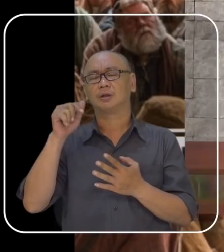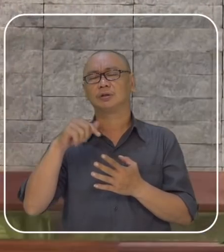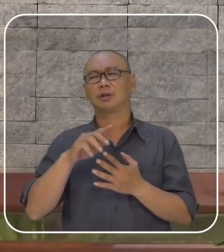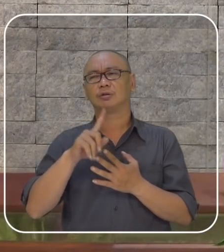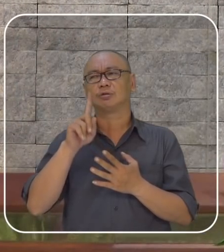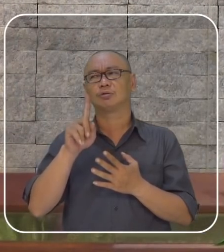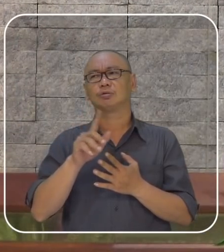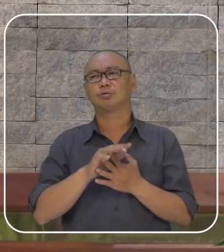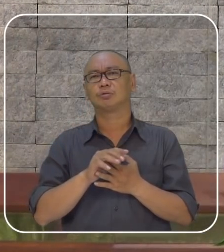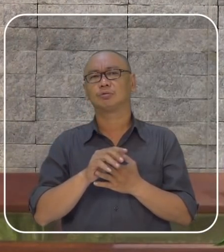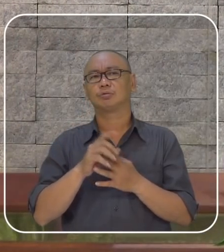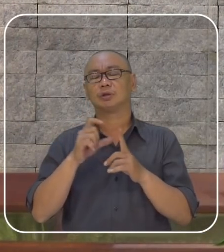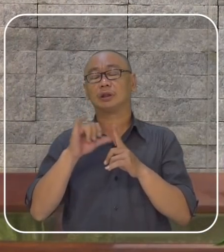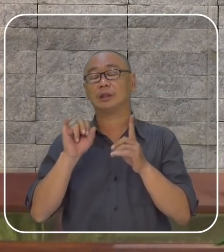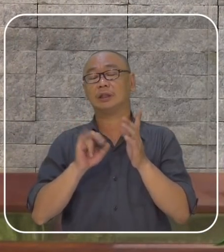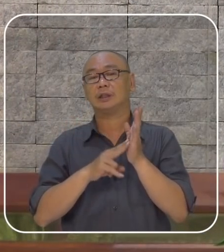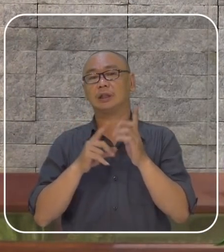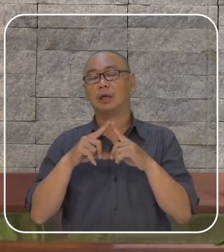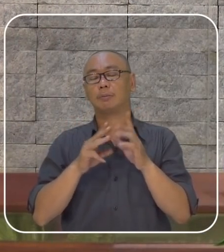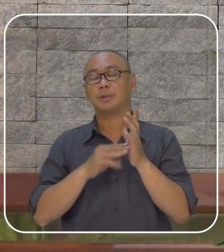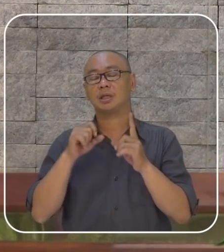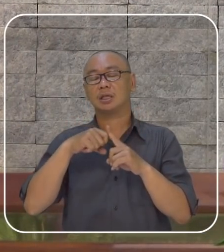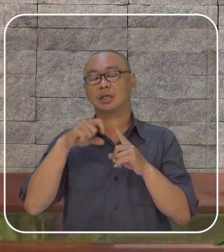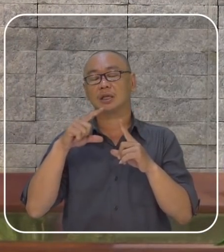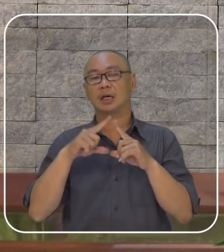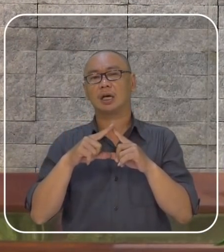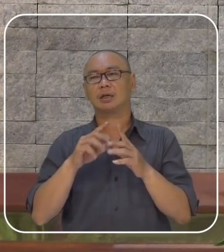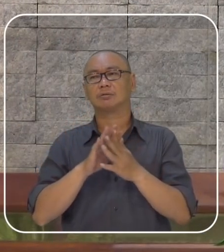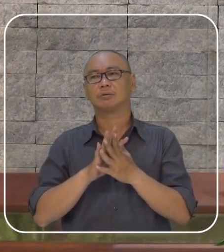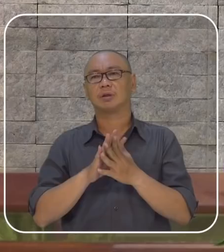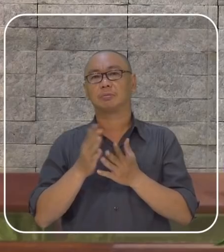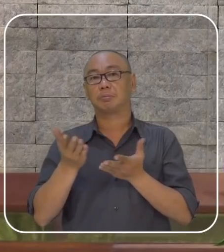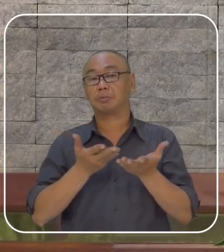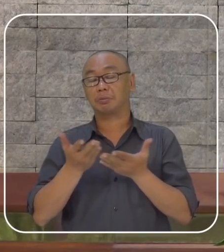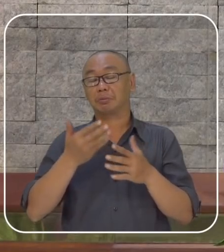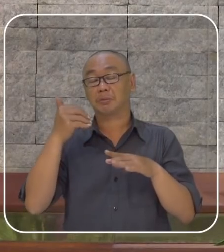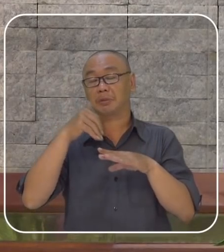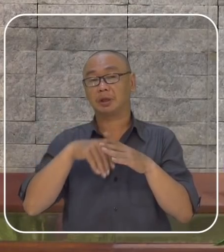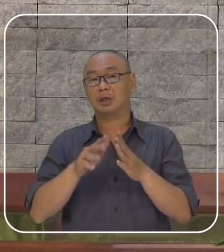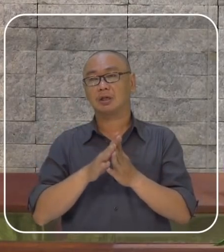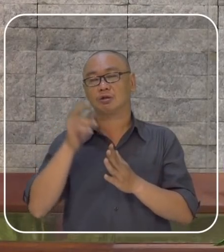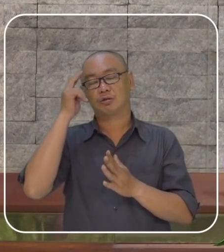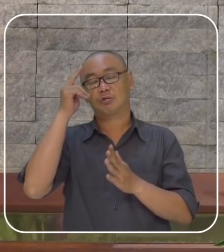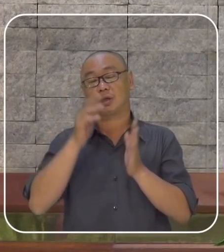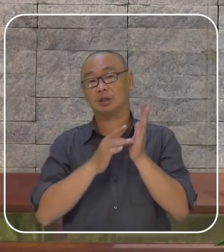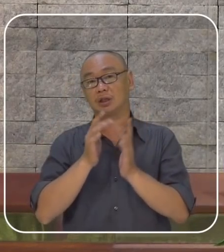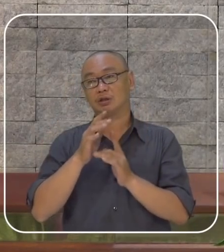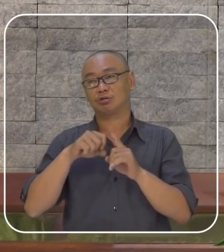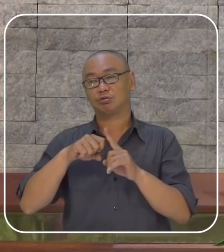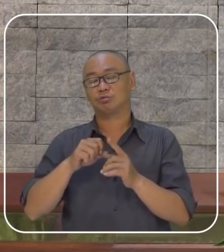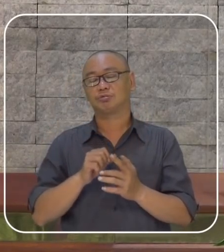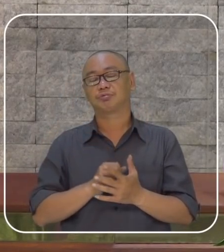dinamika yang terjadi di dalam pelayanan Yesus. Saudara, kalau saudara